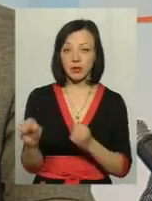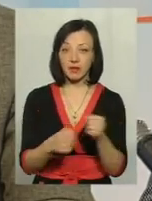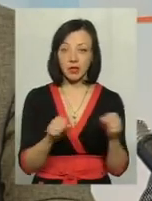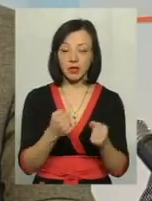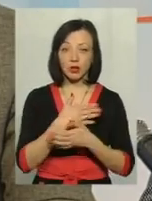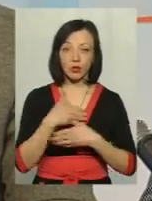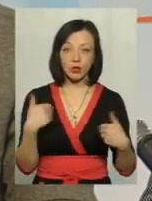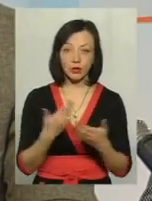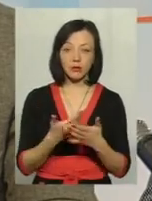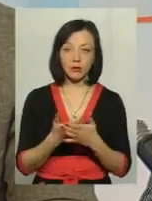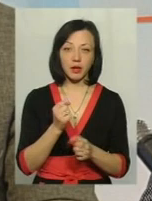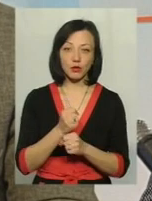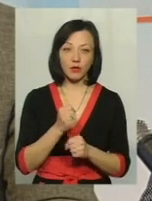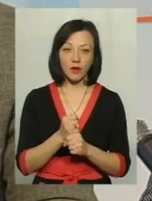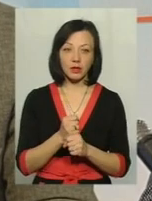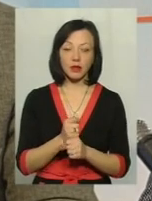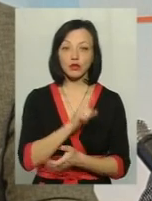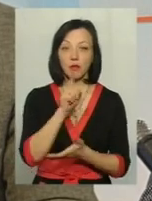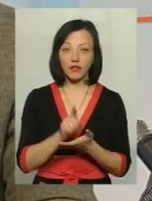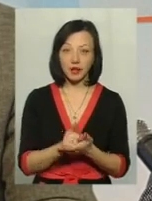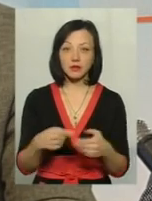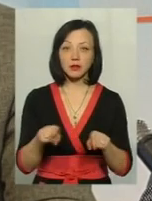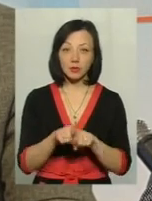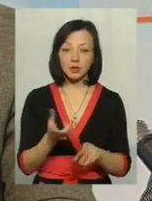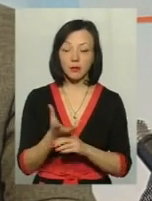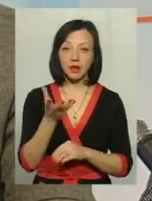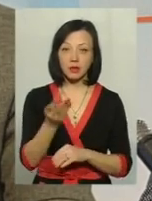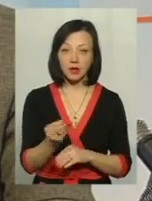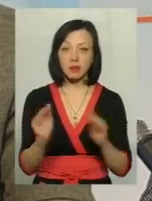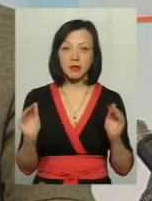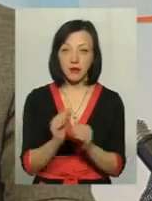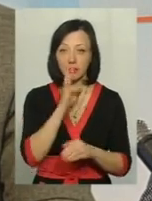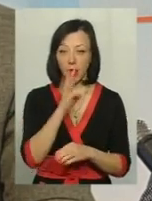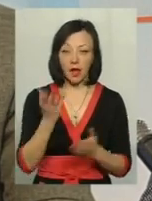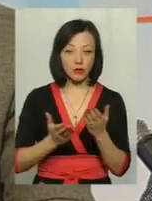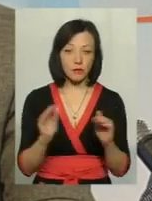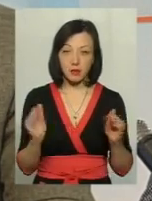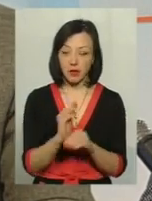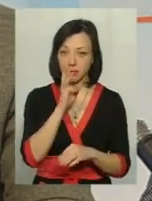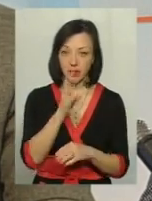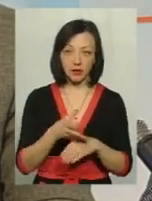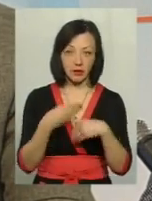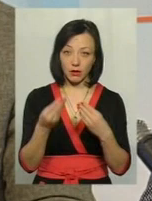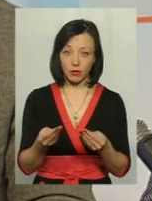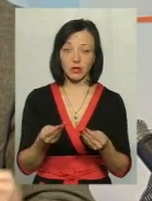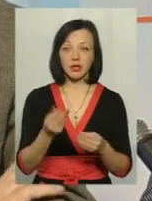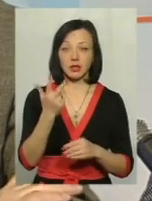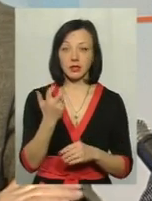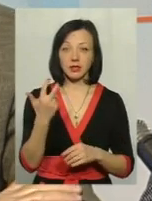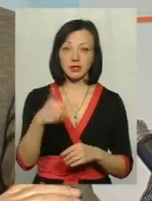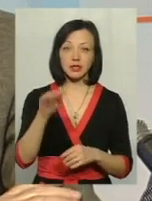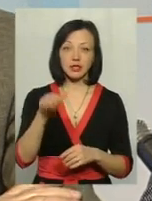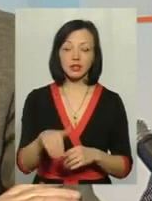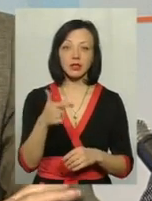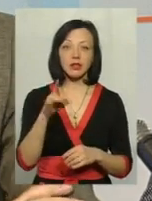він в тебе працювати якісно. Ти зобов'язаний все одно йому заплатити мінімалку. Якщо ти не заплатиш йому мінімалку, тобі дадуть 330